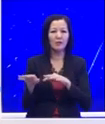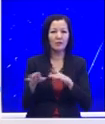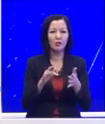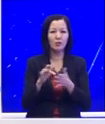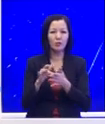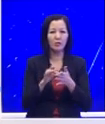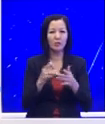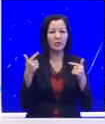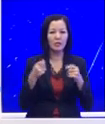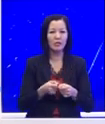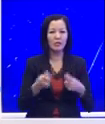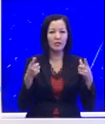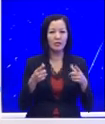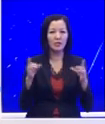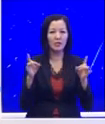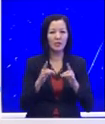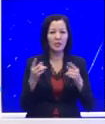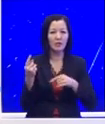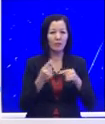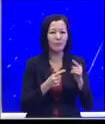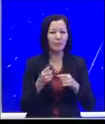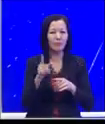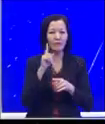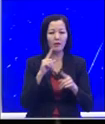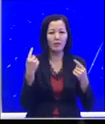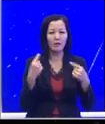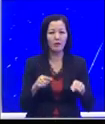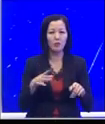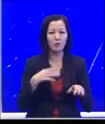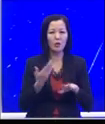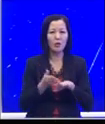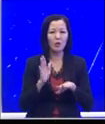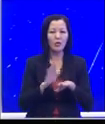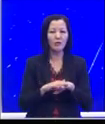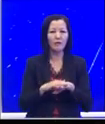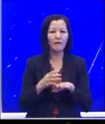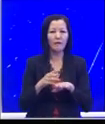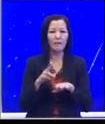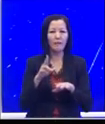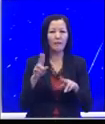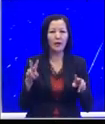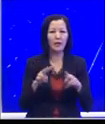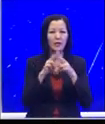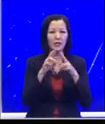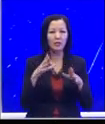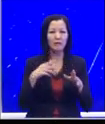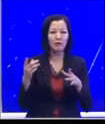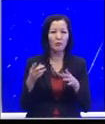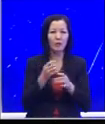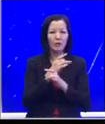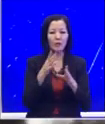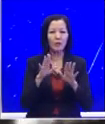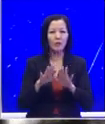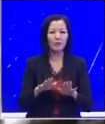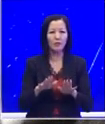на туристический, гостиничный и ресторанный бизнес. Особенно тяжелая ситуация сложилась в Париже, в одном из самых популярных мест отдыха для